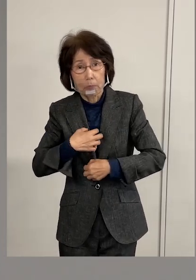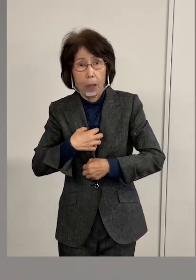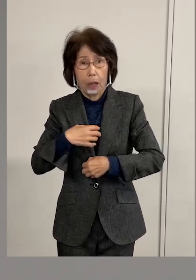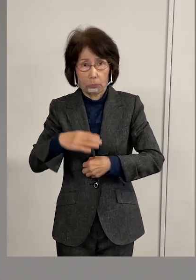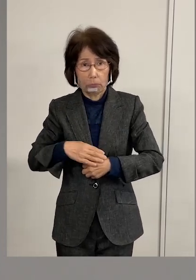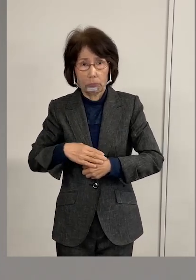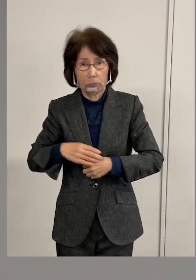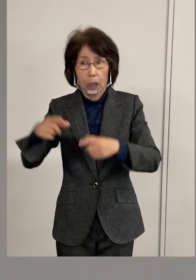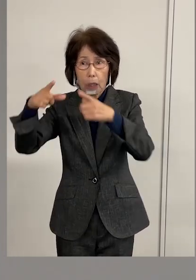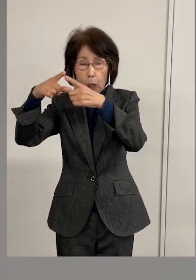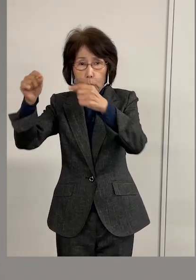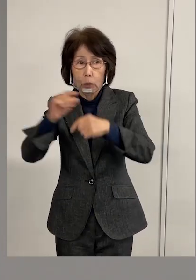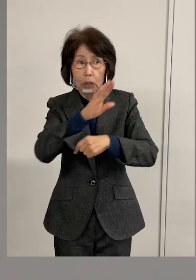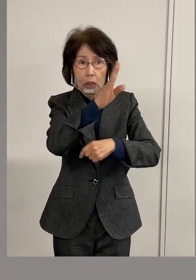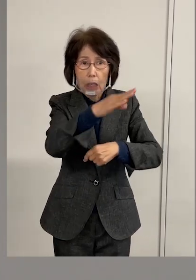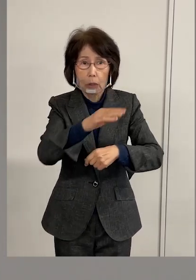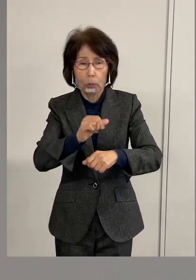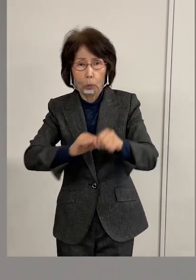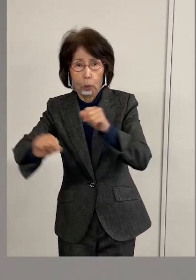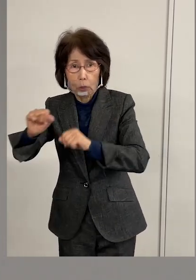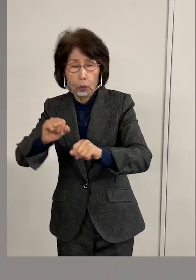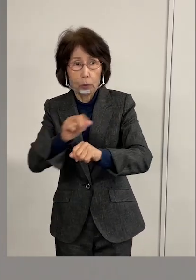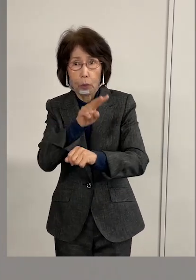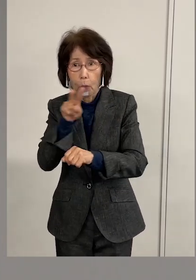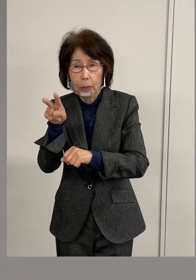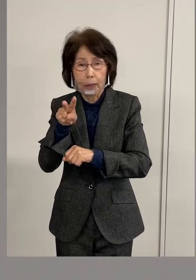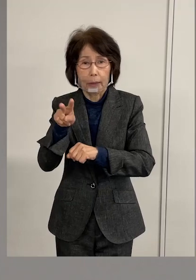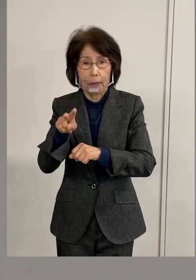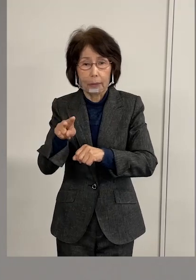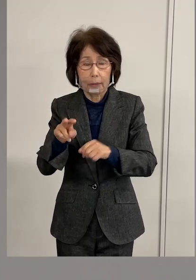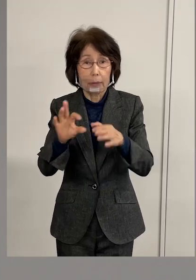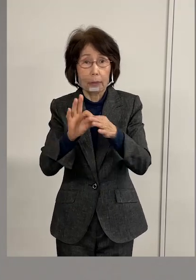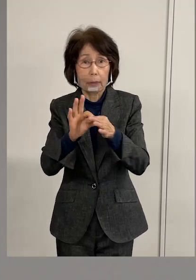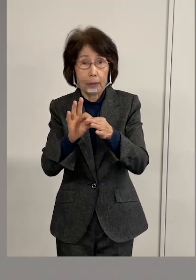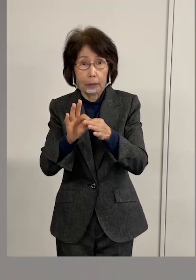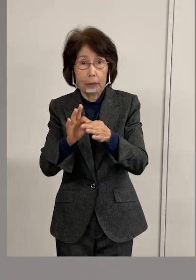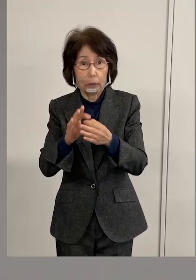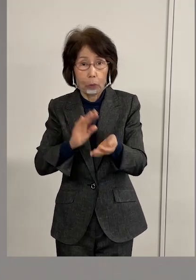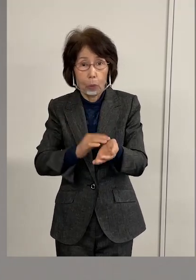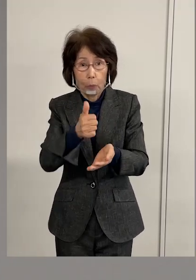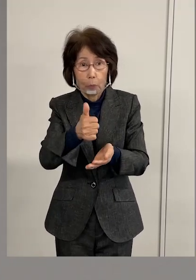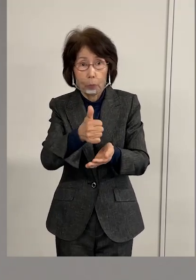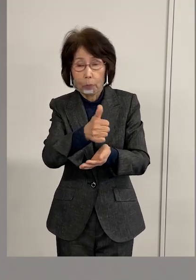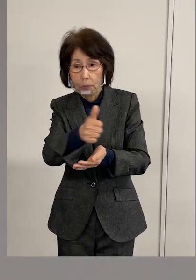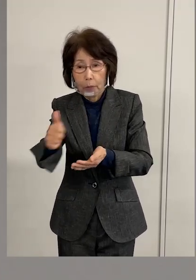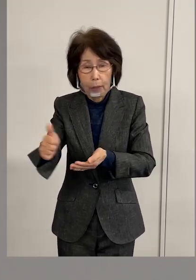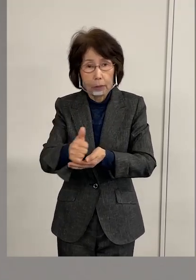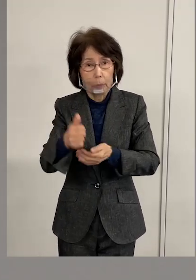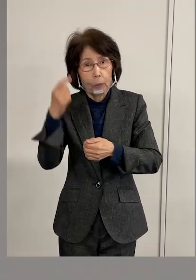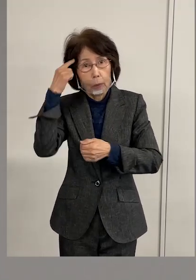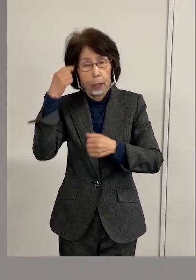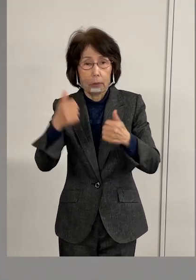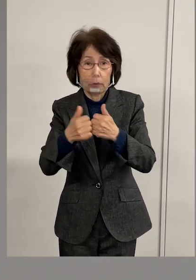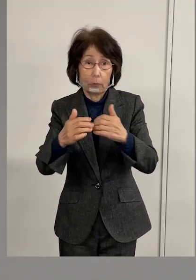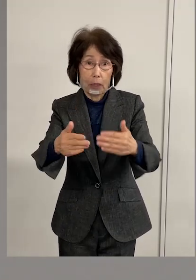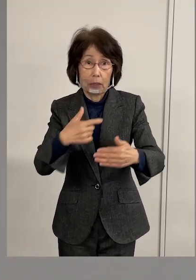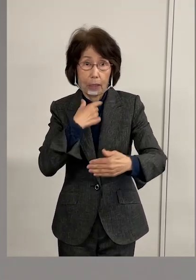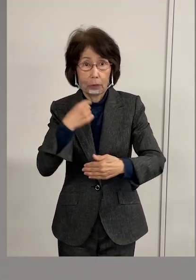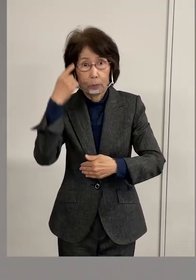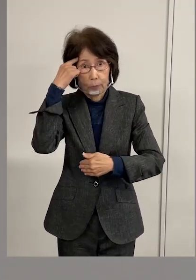国県の動向を踏まえ、また関係機関の先生と話しながら対応を進めていきたいと考えております。以上